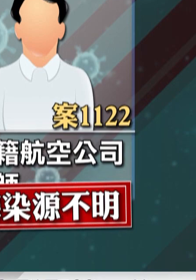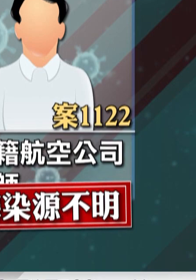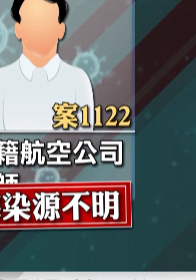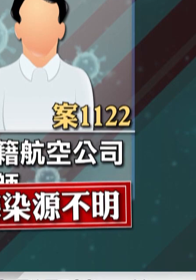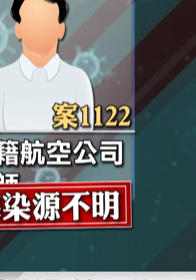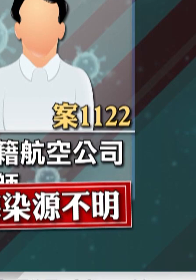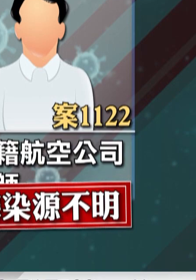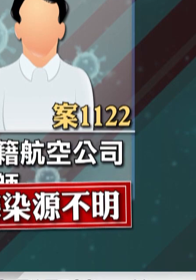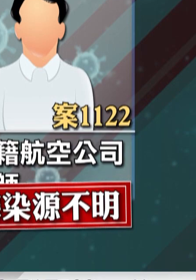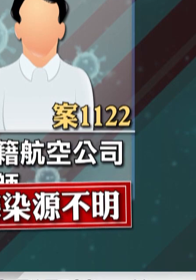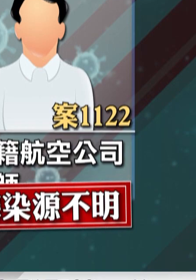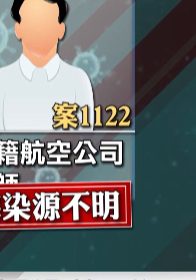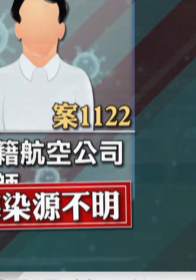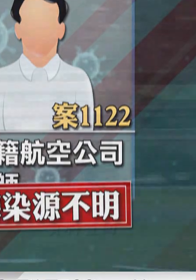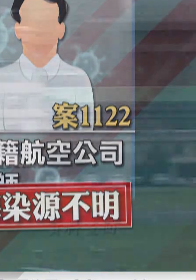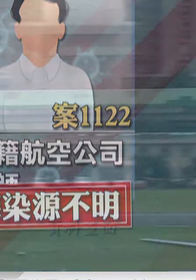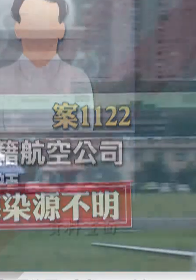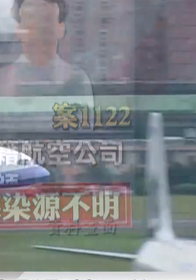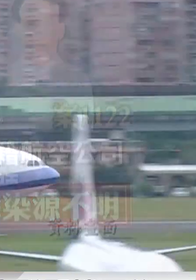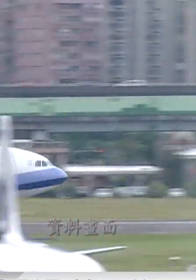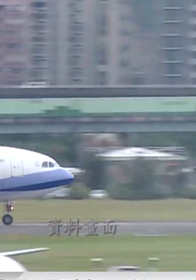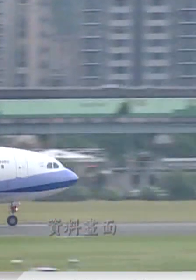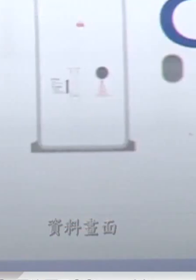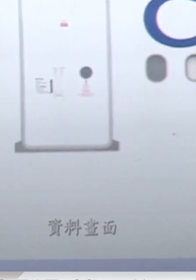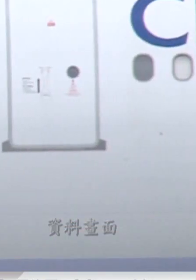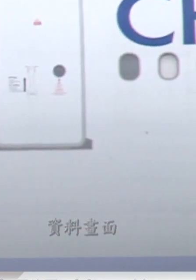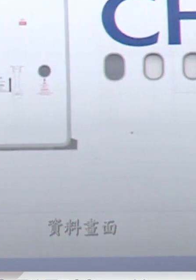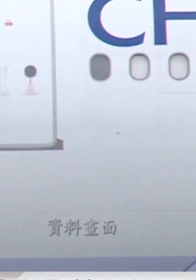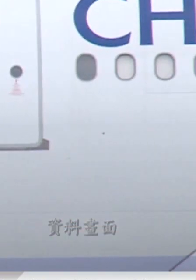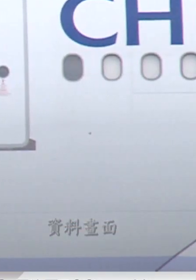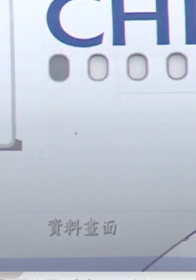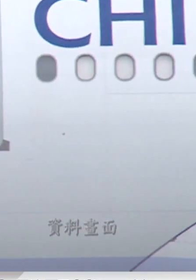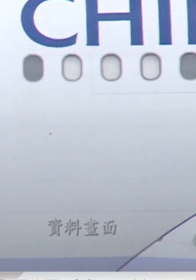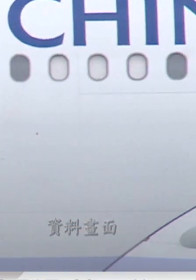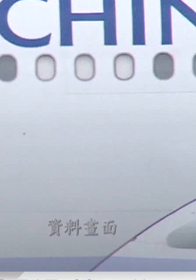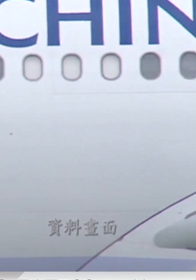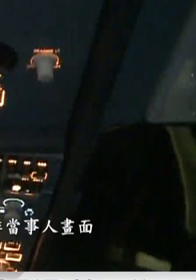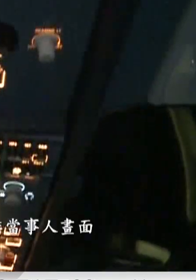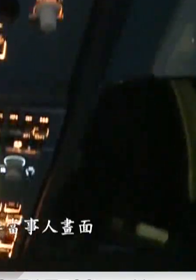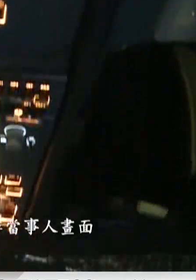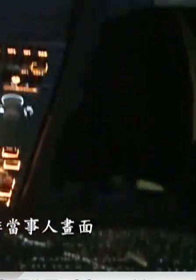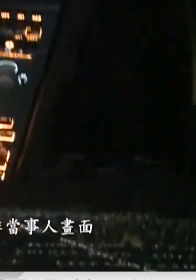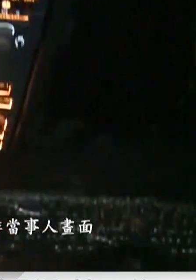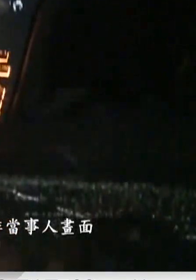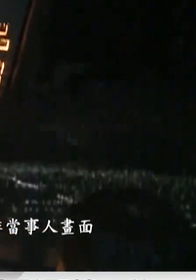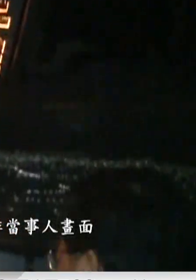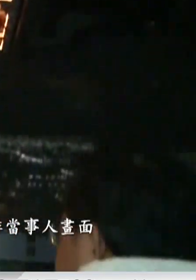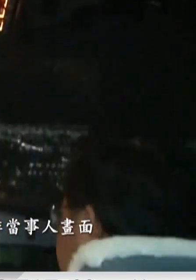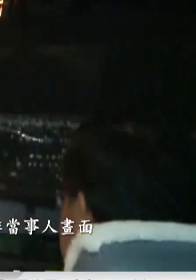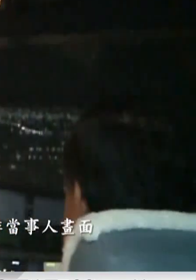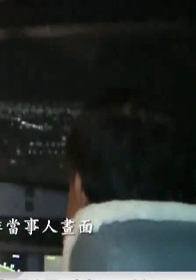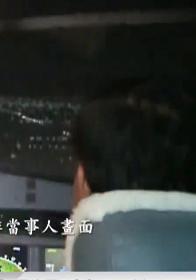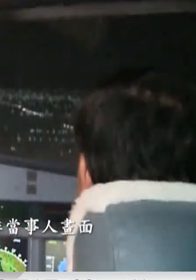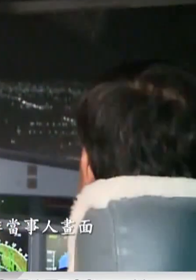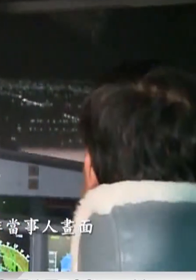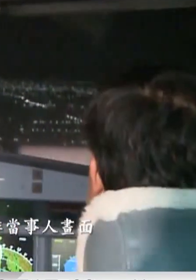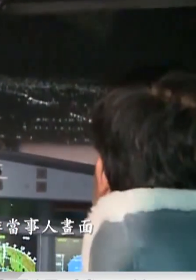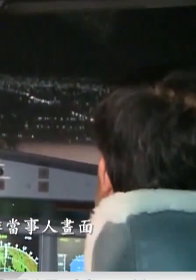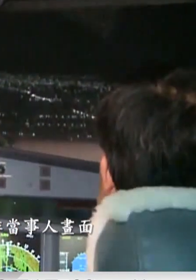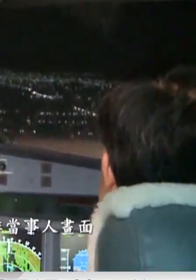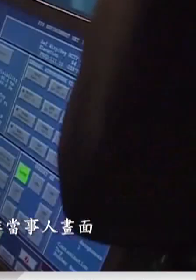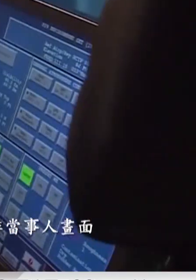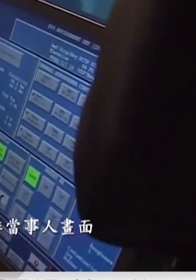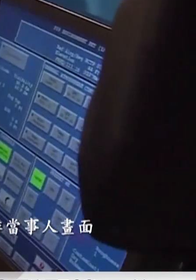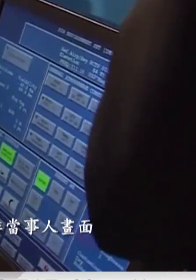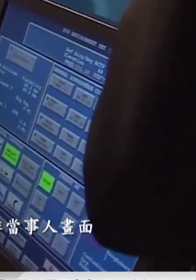师，案1078的同住家人。机师染疫扩散，引爆2起家庭群聚，疫情挡不住。截至29日为止，总共